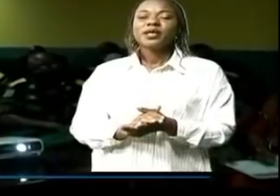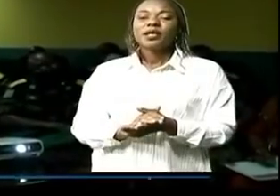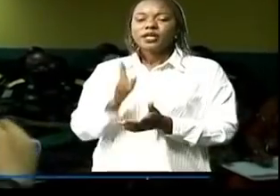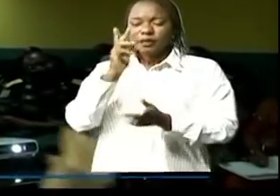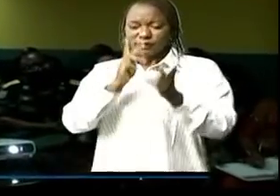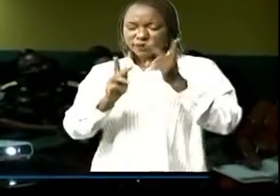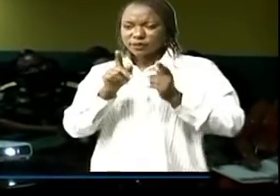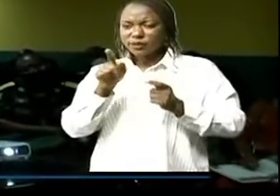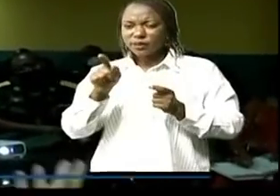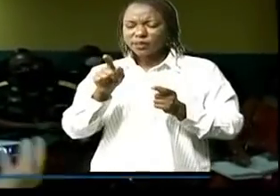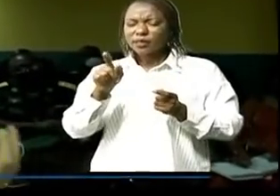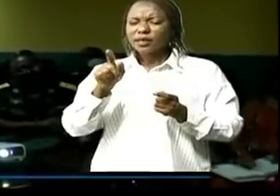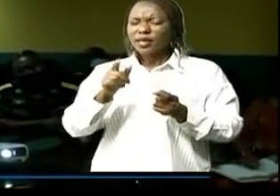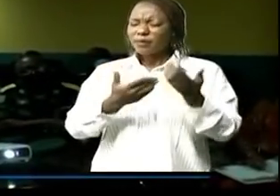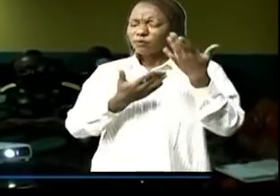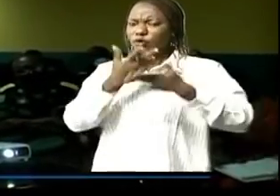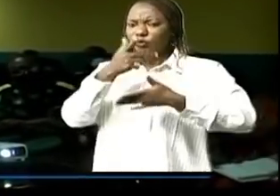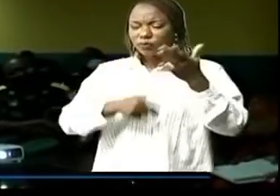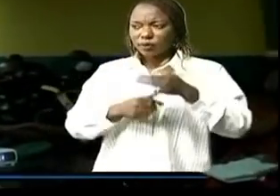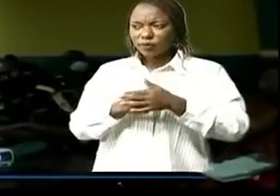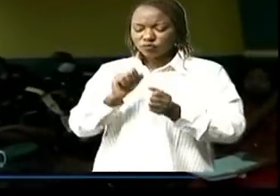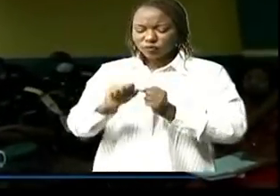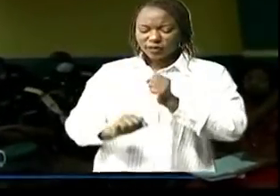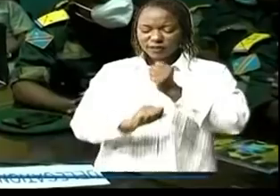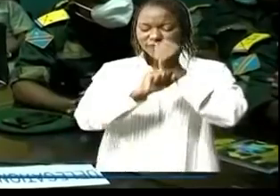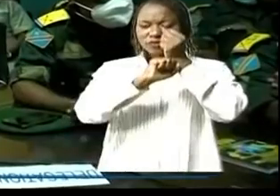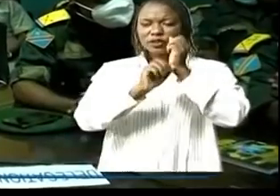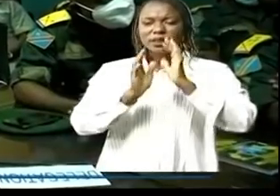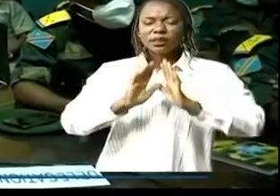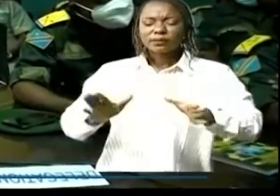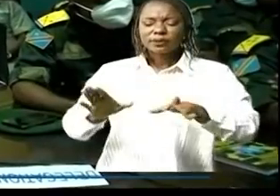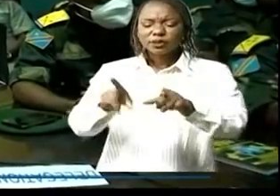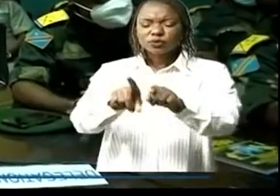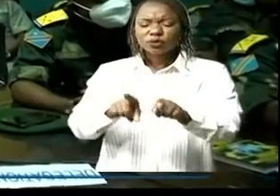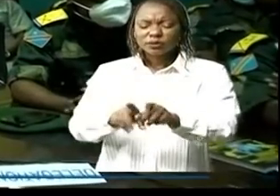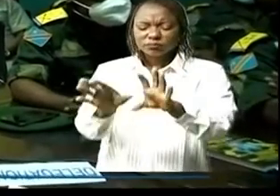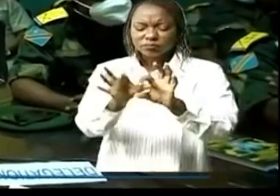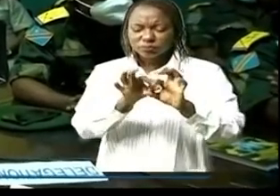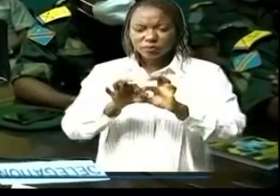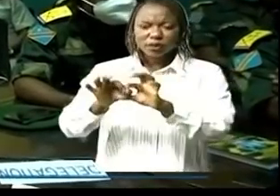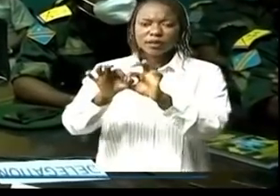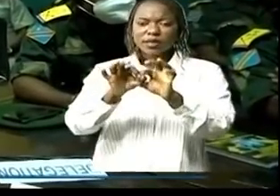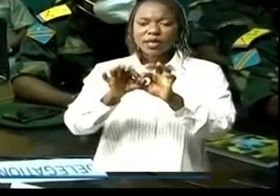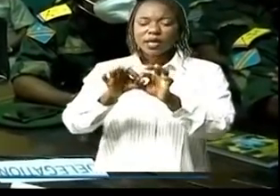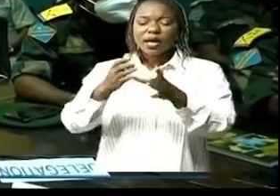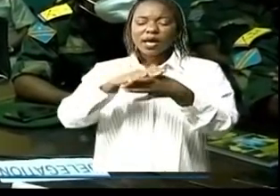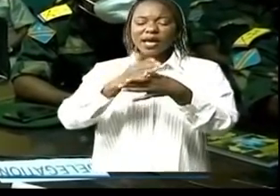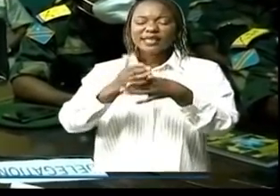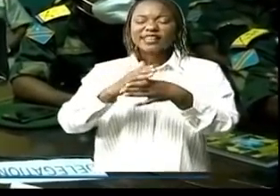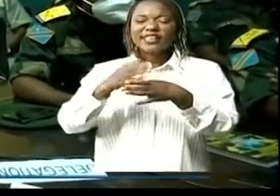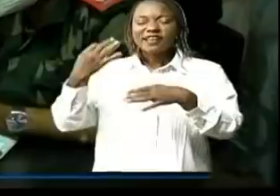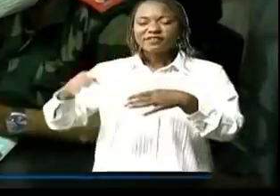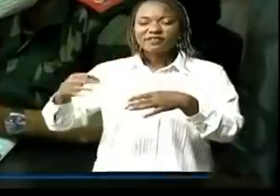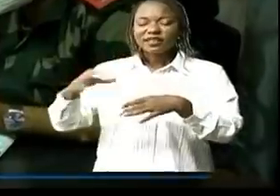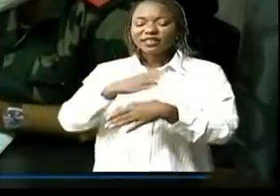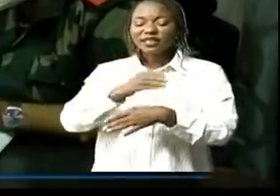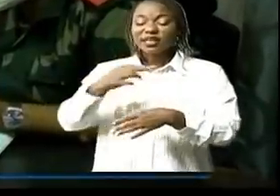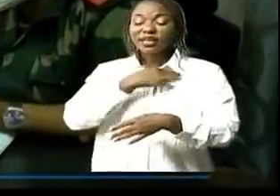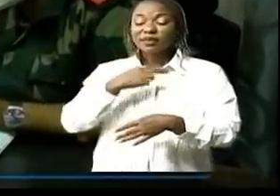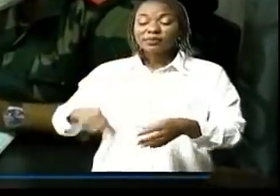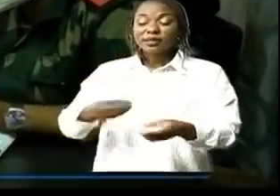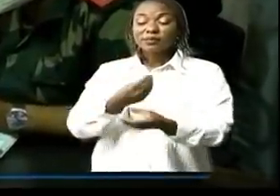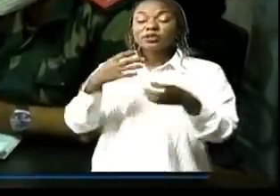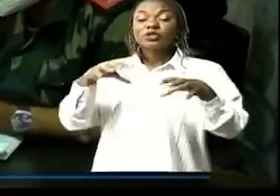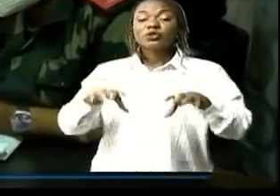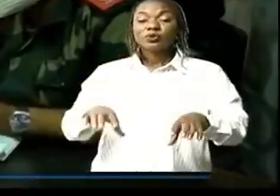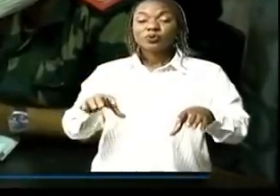visite qui s'inscrit dans le cadre de renforcement des liens de coopération militaire entre la France et la République démocratique du Congo